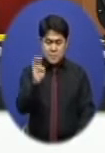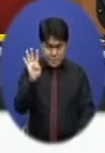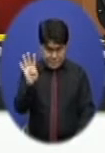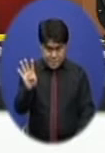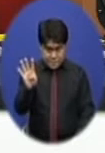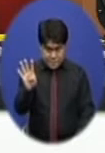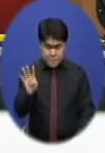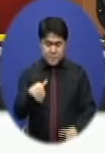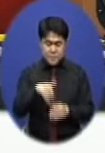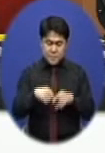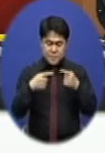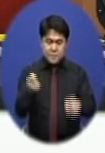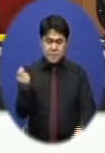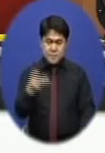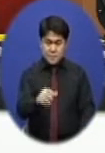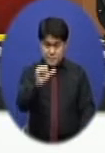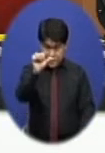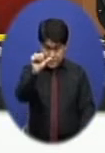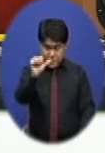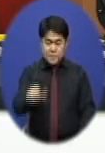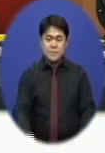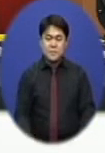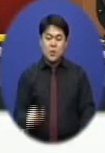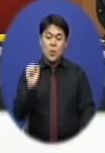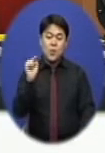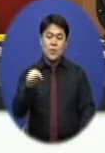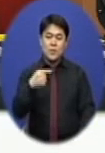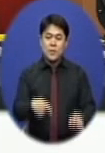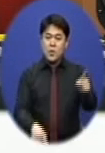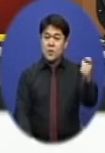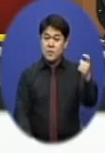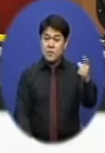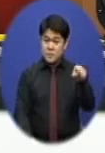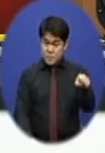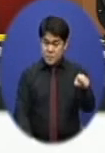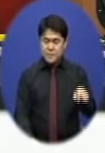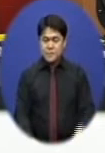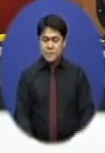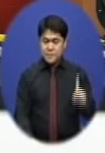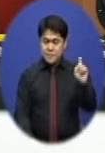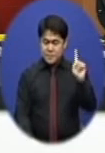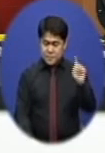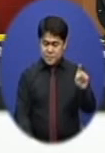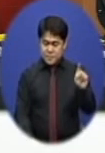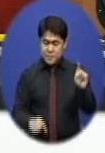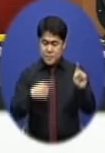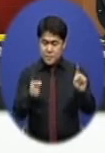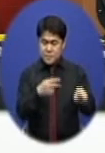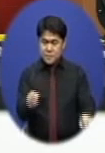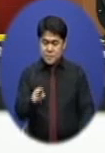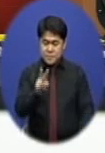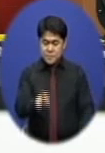ARS 060-608-1004번입니다. 네. 심사투표 번호가 5번이고요. 5번을 누르시고요. 11번. 11번 참여자이기 때문에 네. 11번을